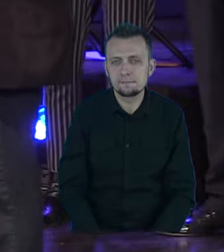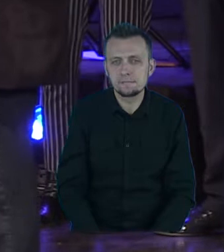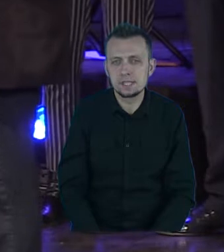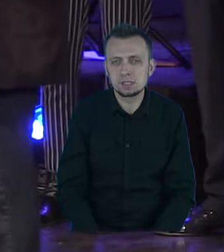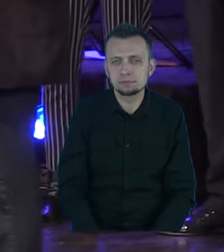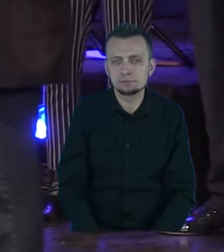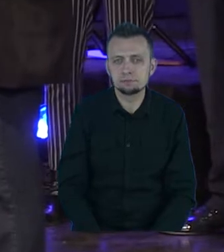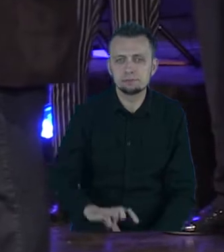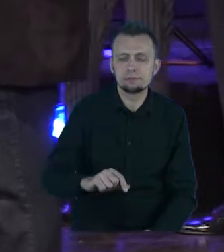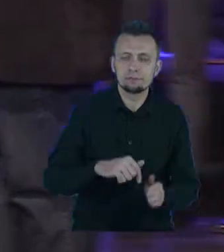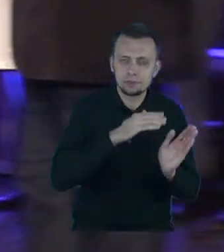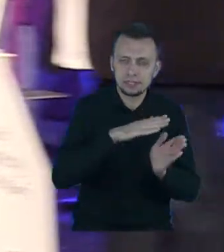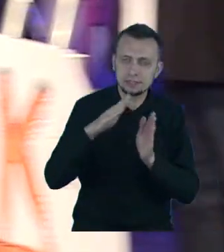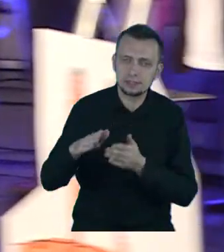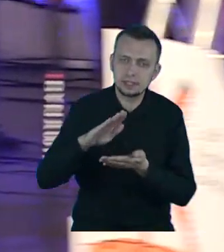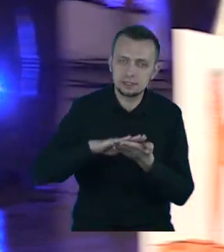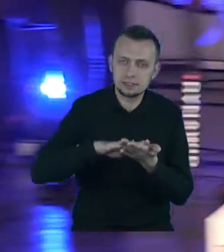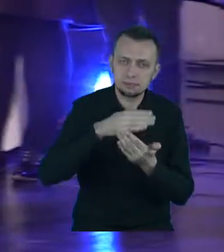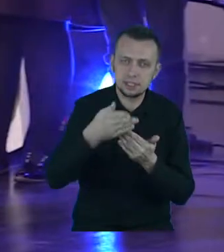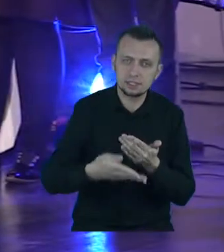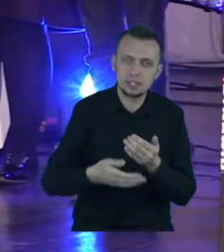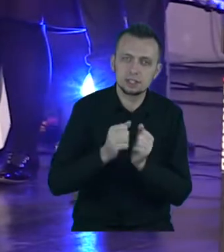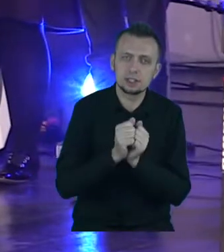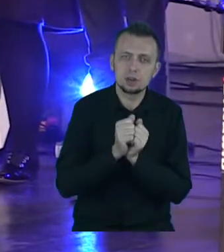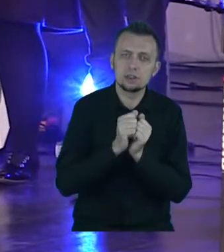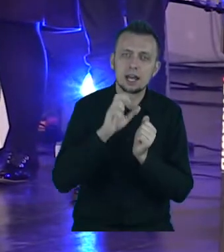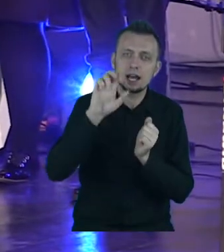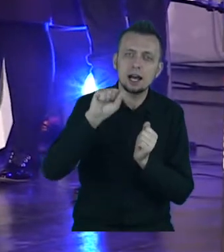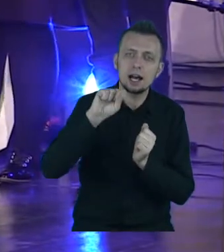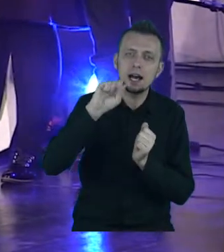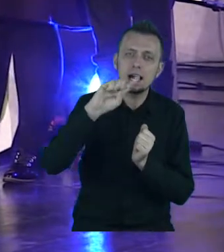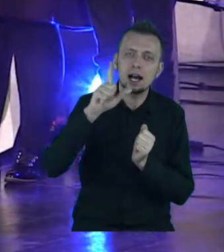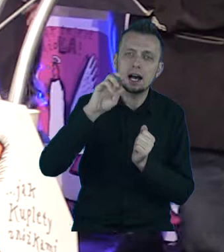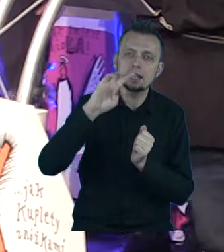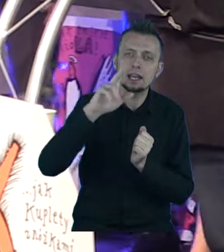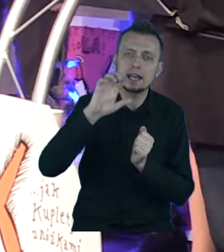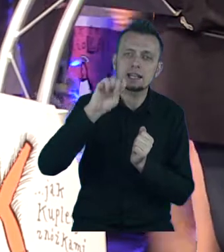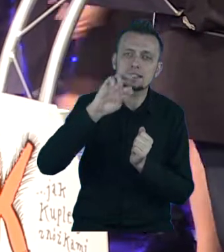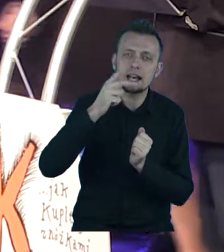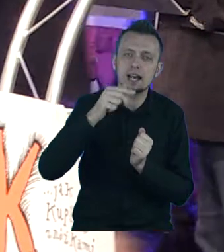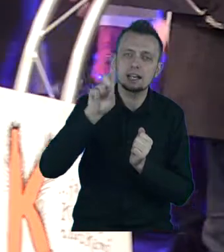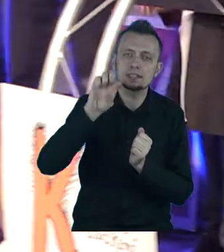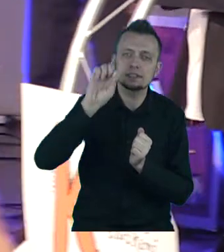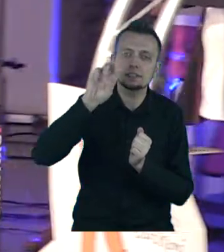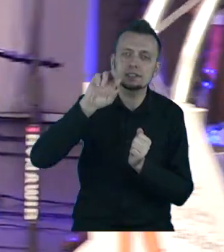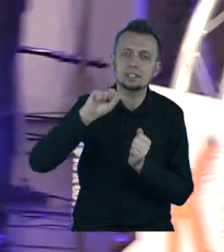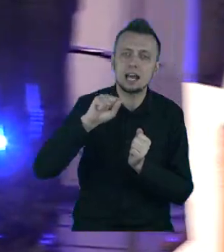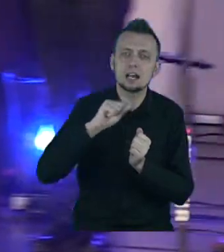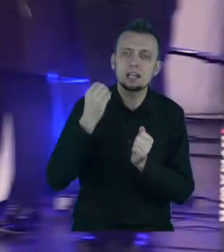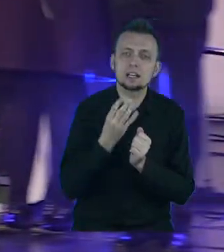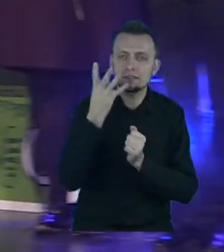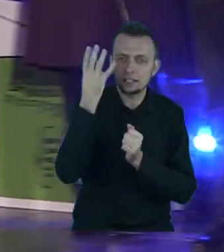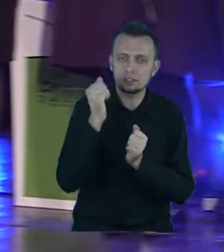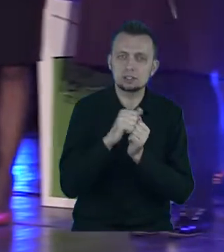Druga nagroda powędrowała do Aleksandry Kwiatkowskiej z Bydgoszczy, a trzecie miejsce przyznano Paulinie Serwatce z